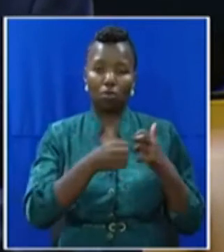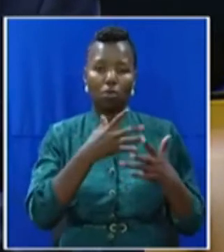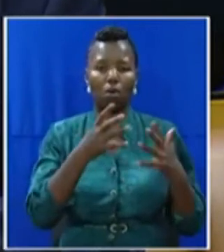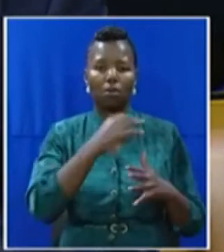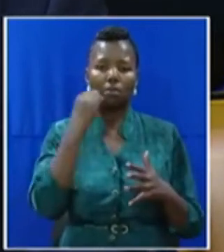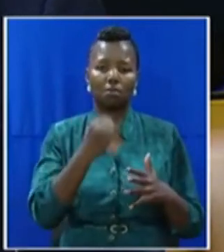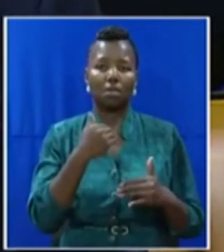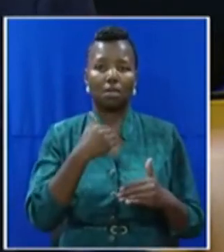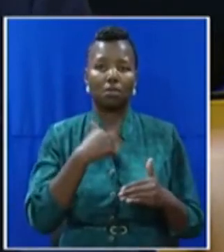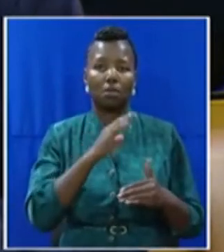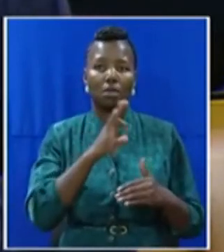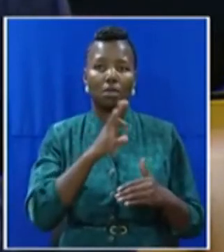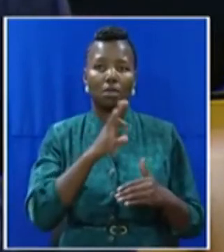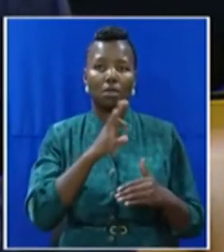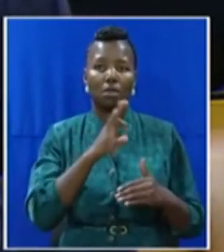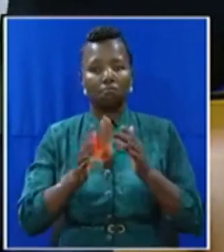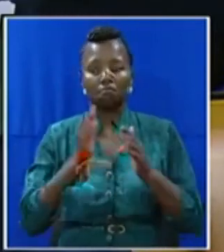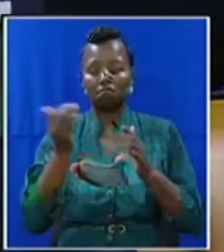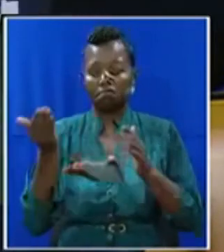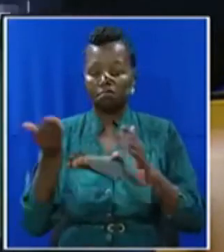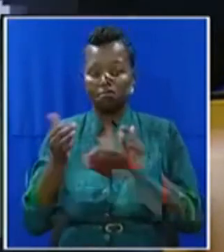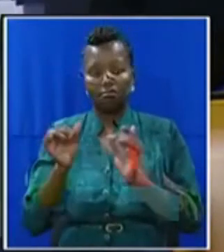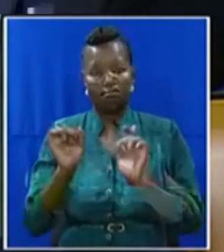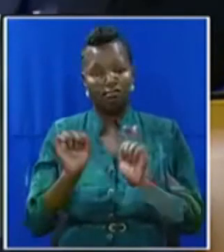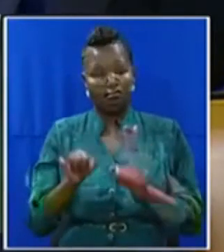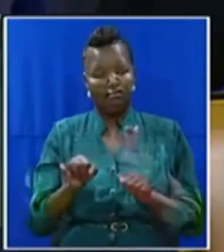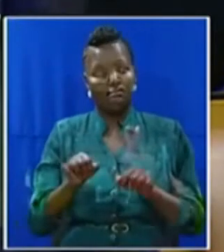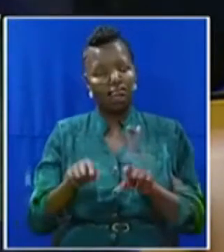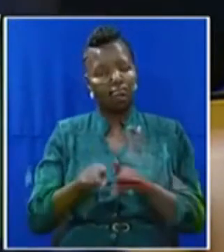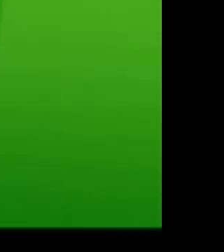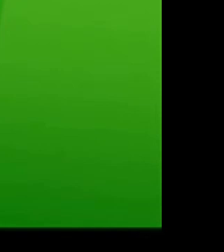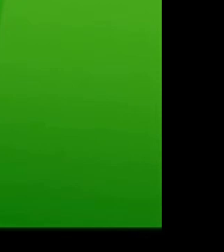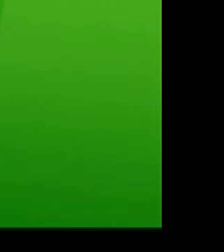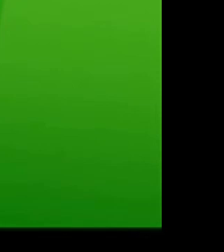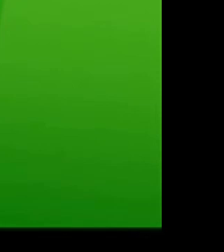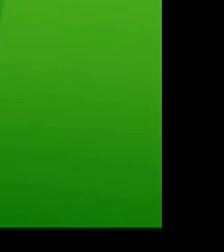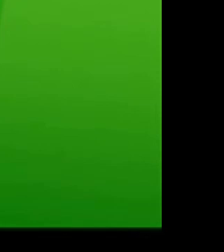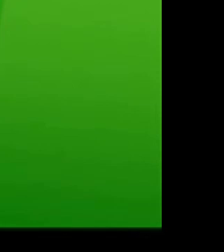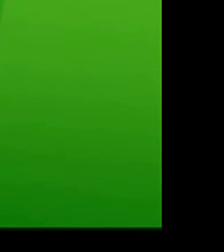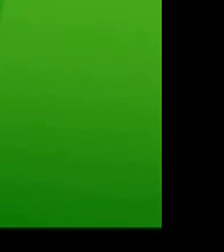probleem in Zuid-Afrika heeft wat plaasmoorde betreft en die VF Plus verwelkom enige stap om daar een aandacht te geven.